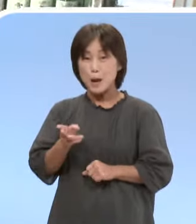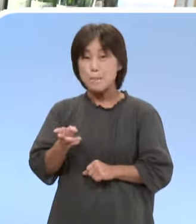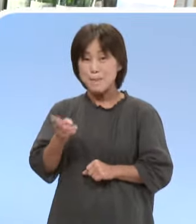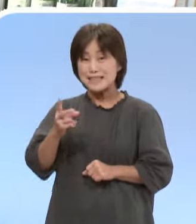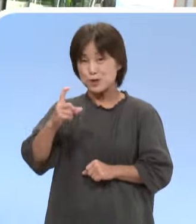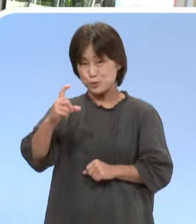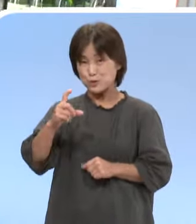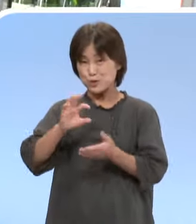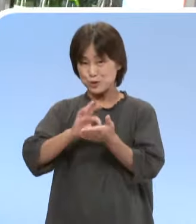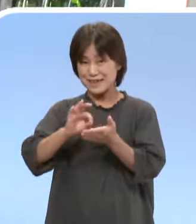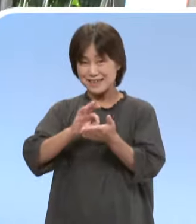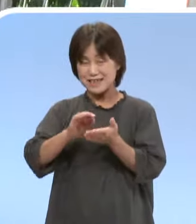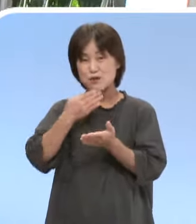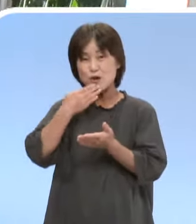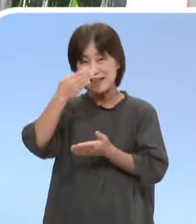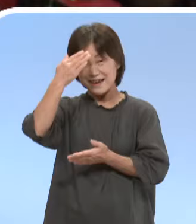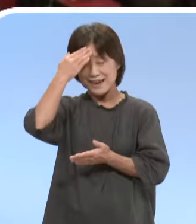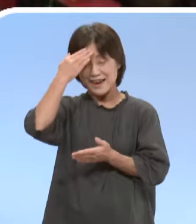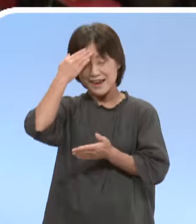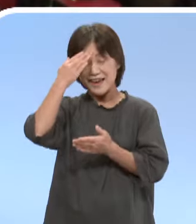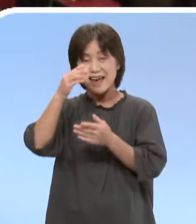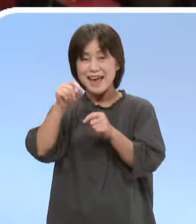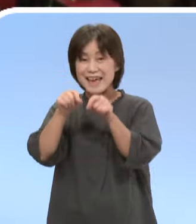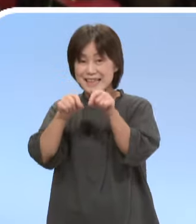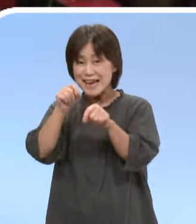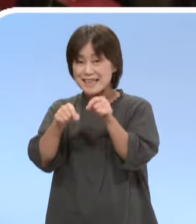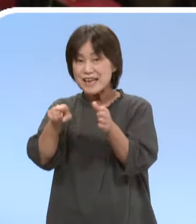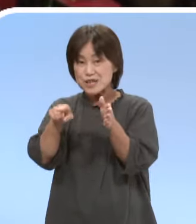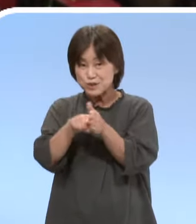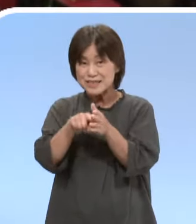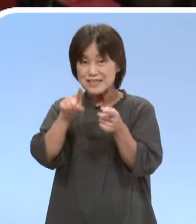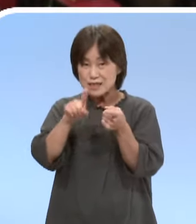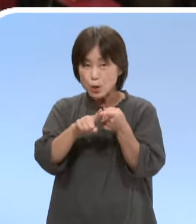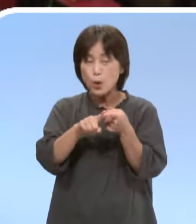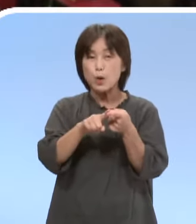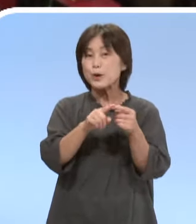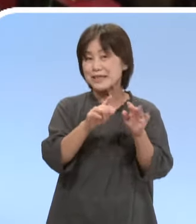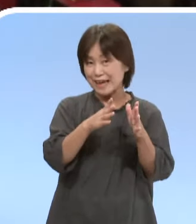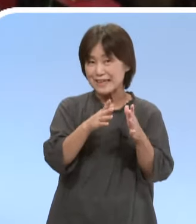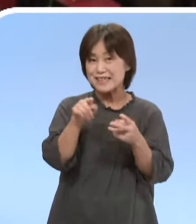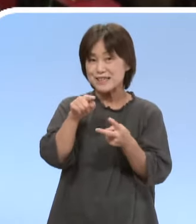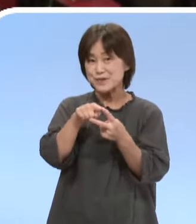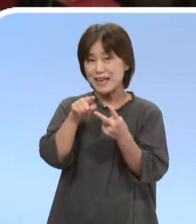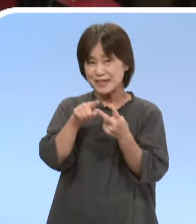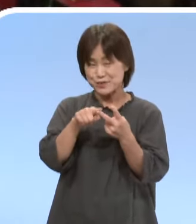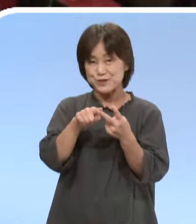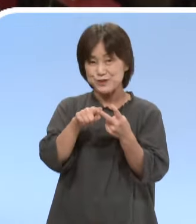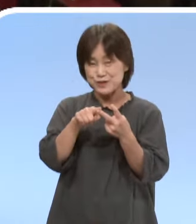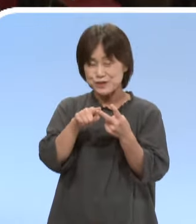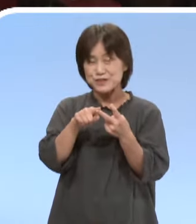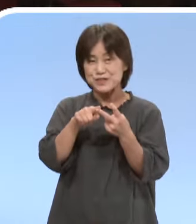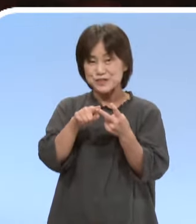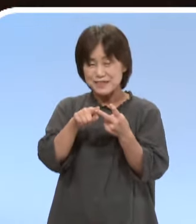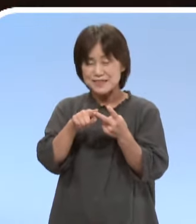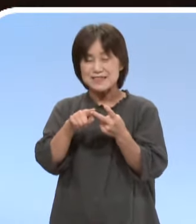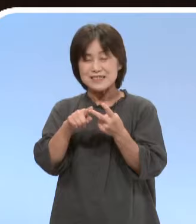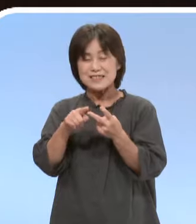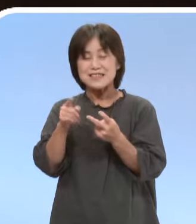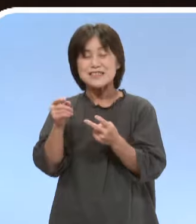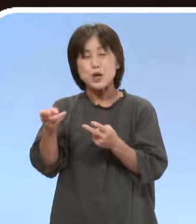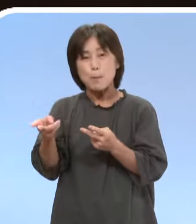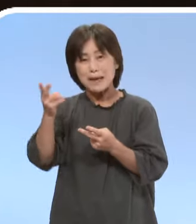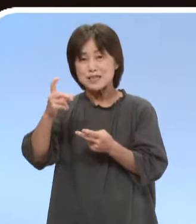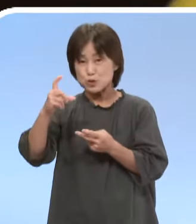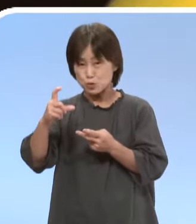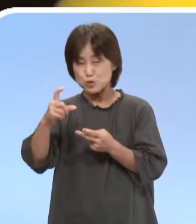お酒、まだ試作段階ではあるんですけどね、 はい、種が入ってるんです かね。種ありと種なしとっていう、はい、まあ、2種類果汁と弊社の日